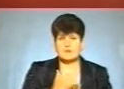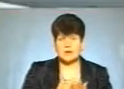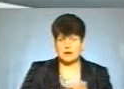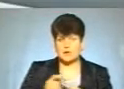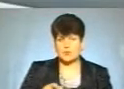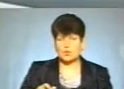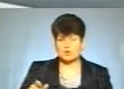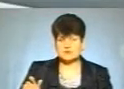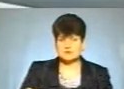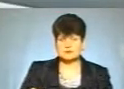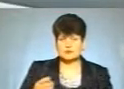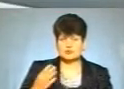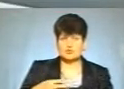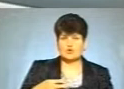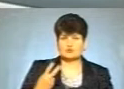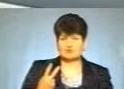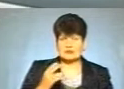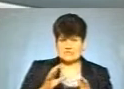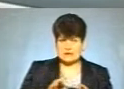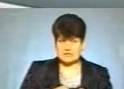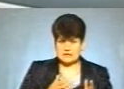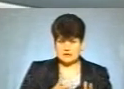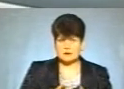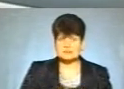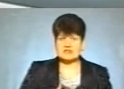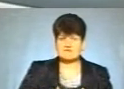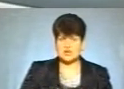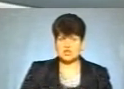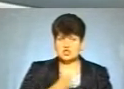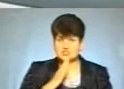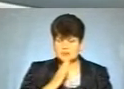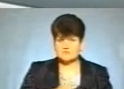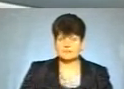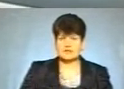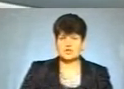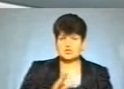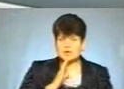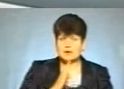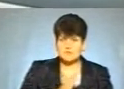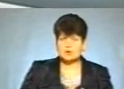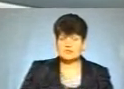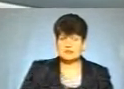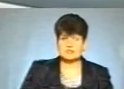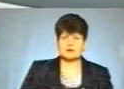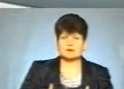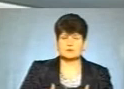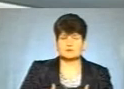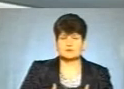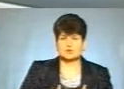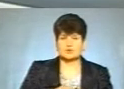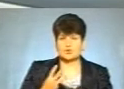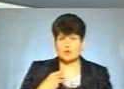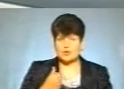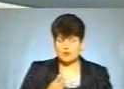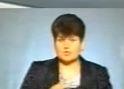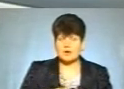це 42 стаття КЗОТу, якщо там, допустимо, це вагітні жінки, жінки, які мають дітей там до 3 років